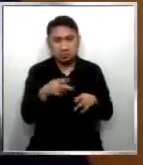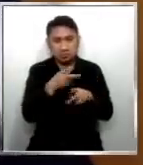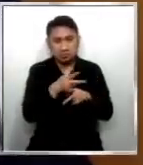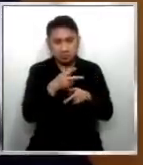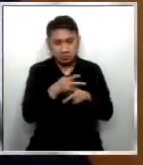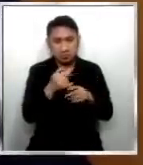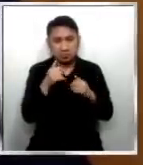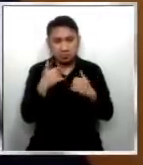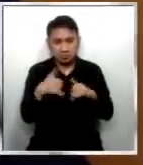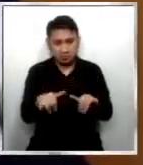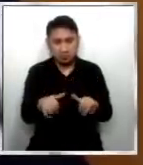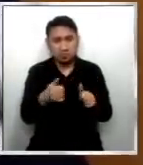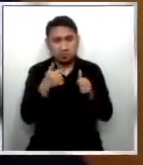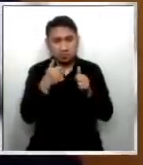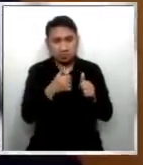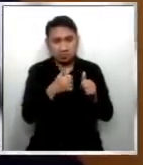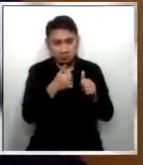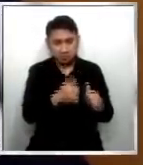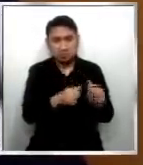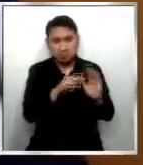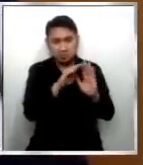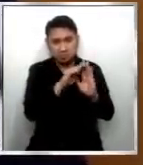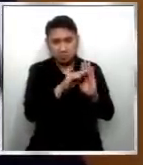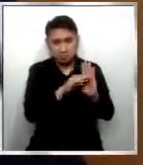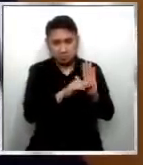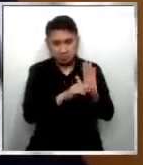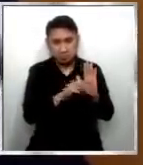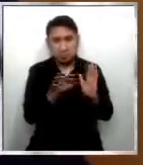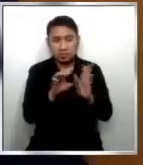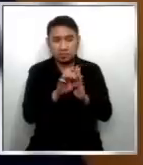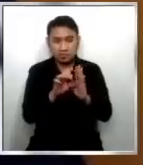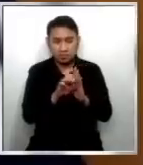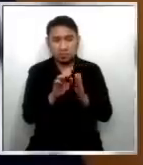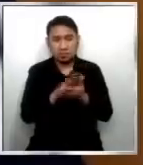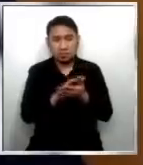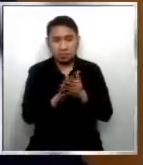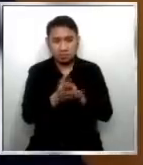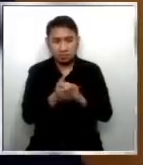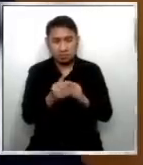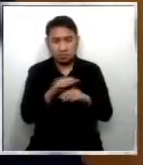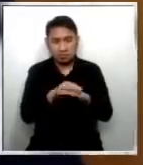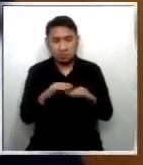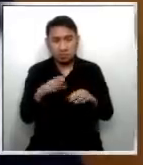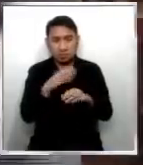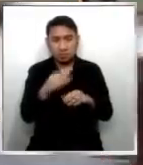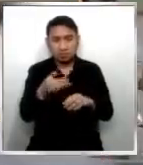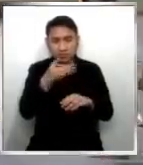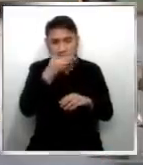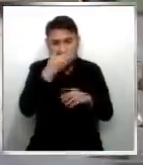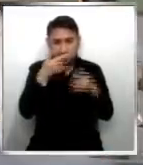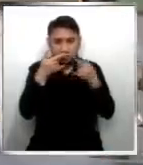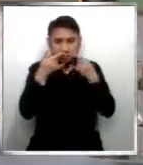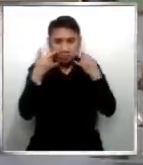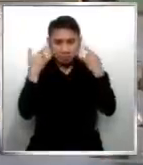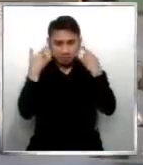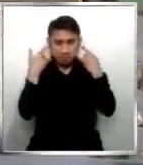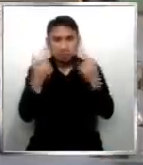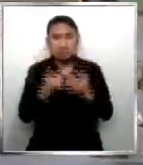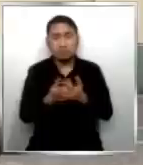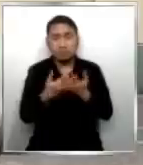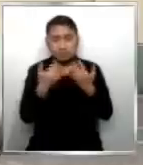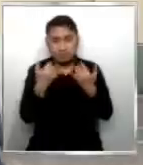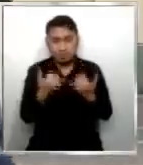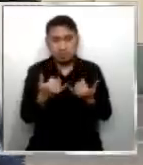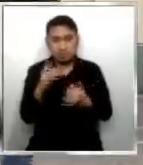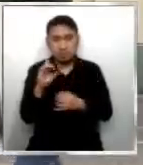mga minimum health standards gaya ng palagi ang paghuhugas ng kamay at pagsusuot ng face mask. Iniulat naman ng DOH na